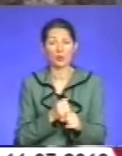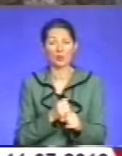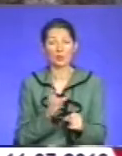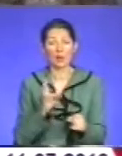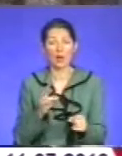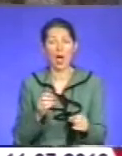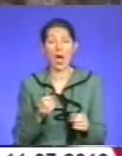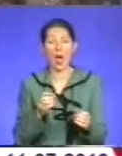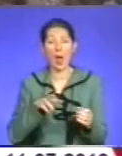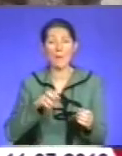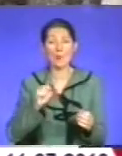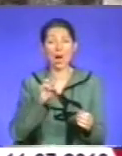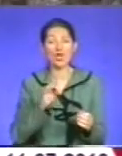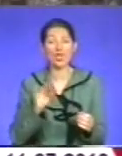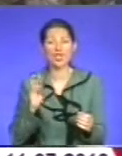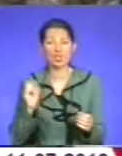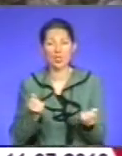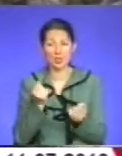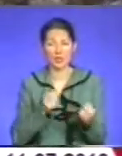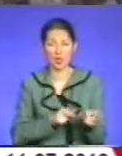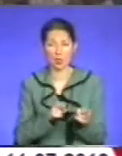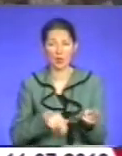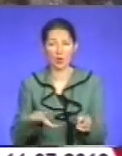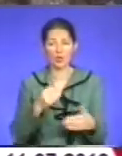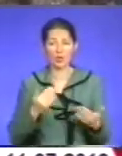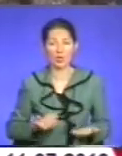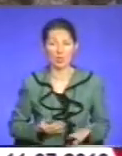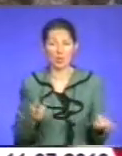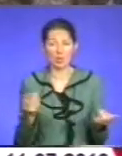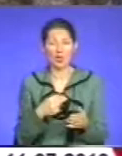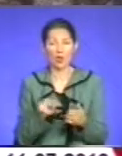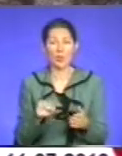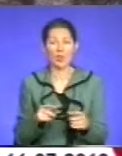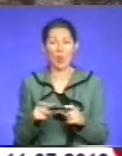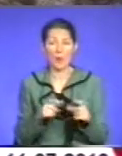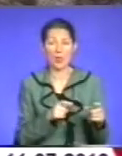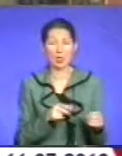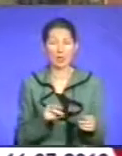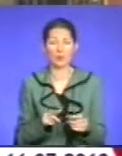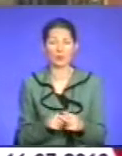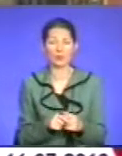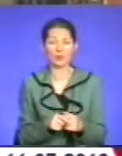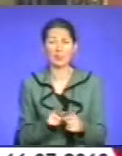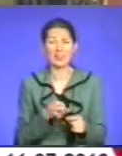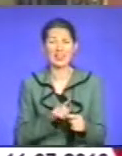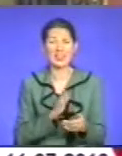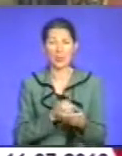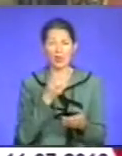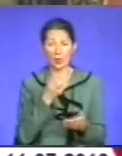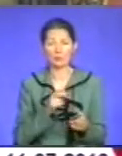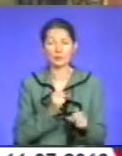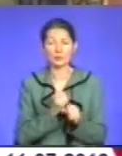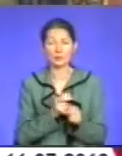все своє життя, але от мусив купити білет, бо треба доїхати до Львова, звісно, то не є дома. Працівники залізничного